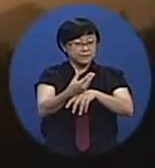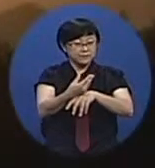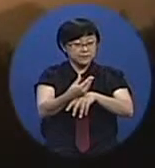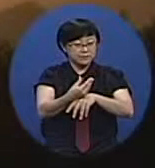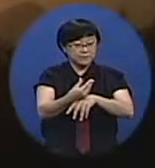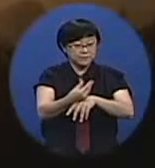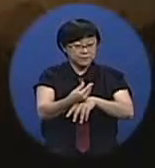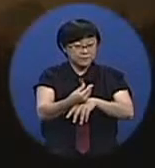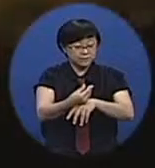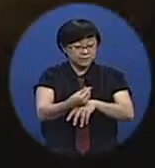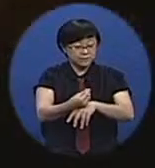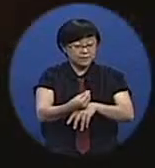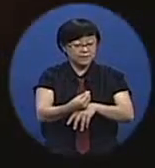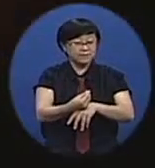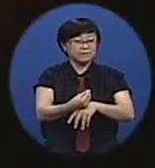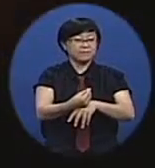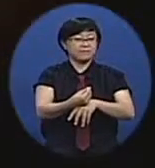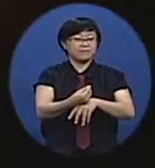전구가